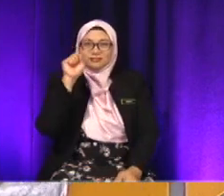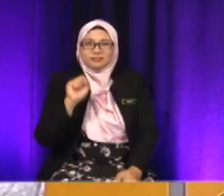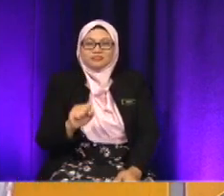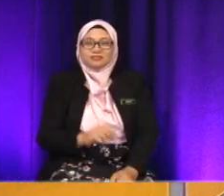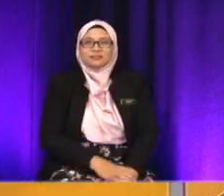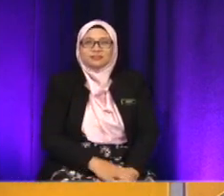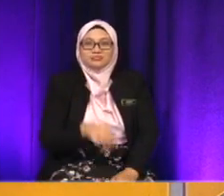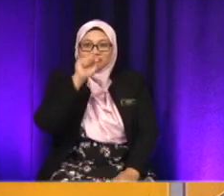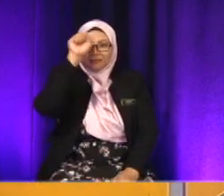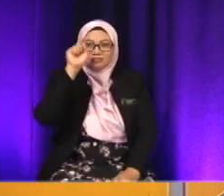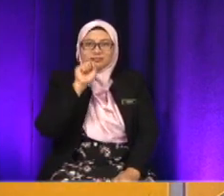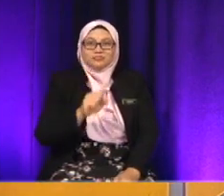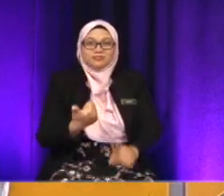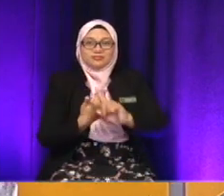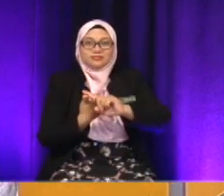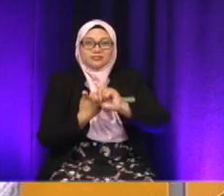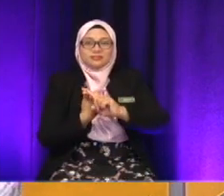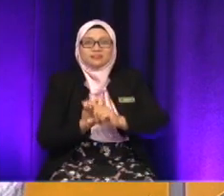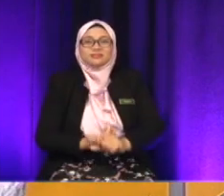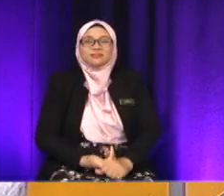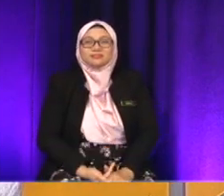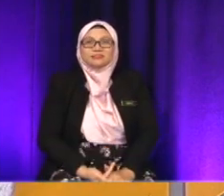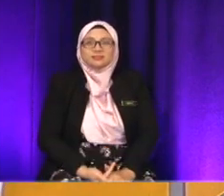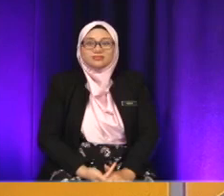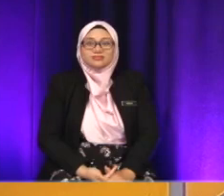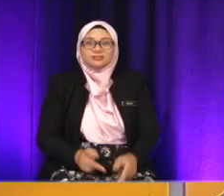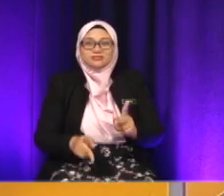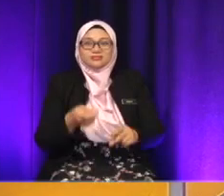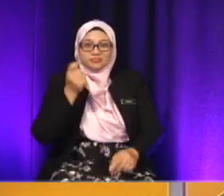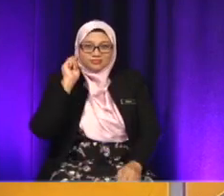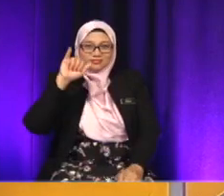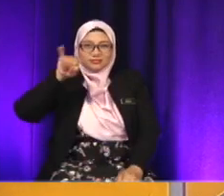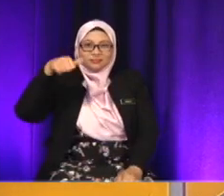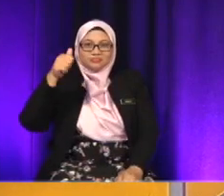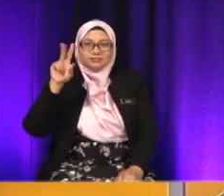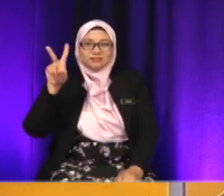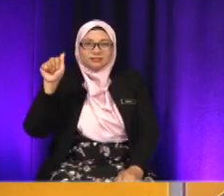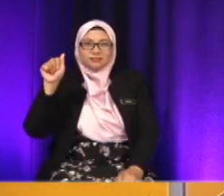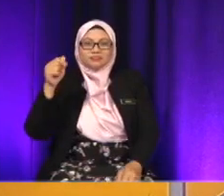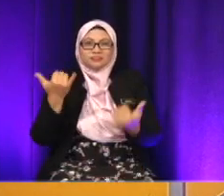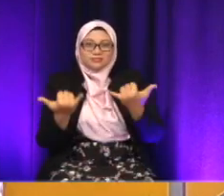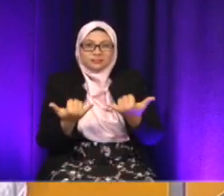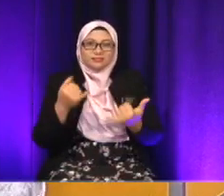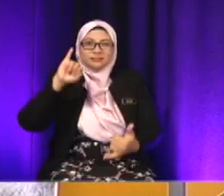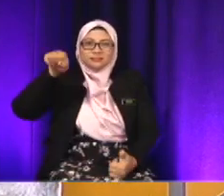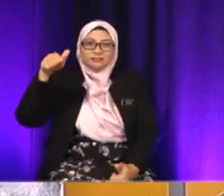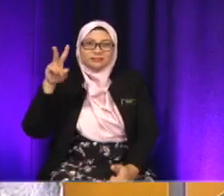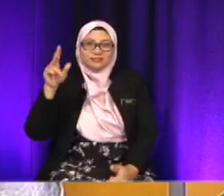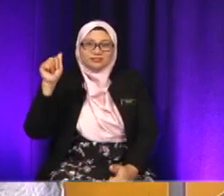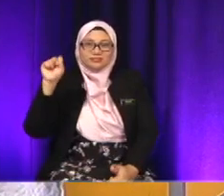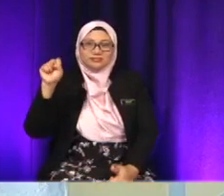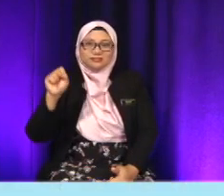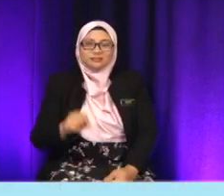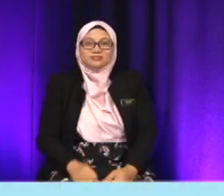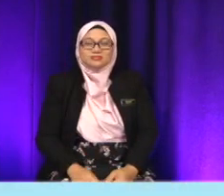yang pertama kalau tadi Jawa ya ini Jawa skrip pula oke berikutnya